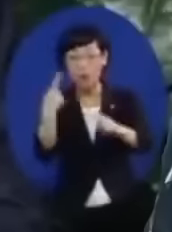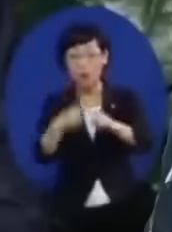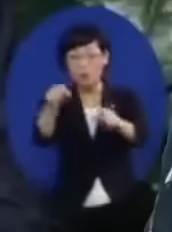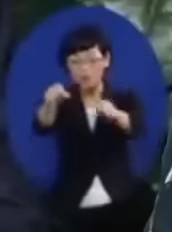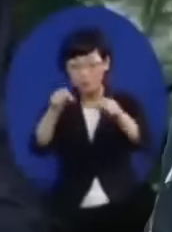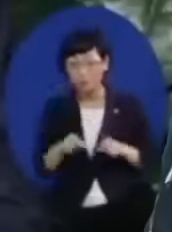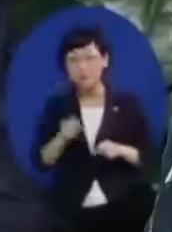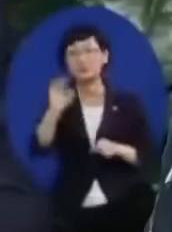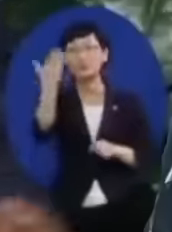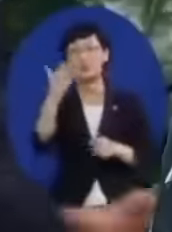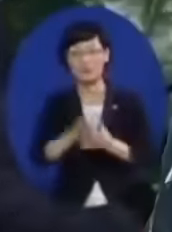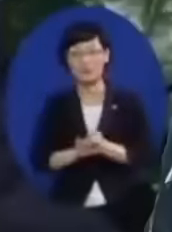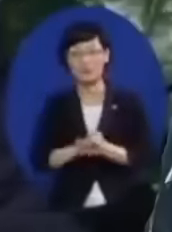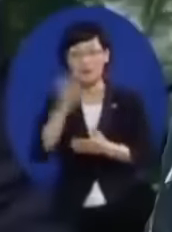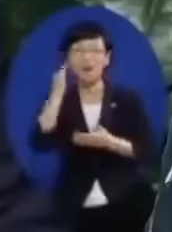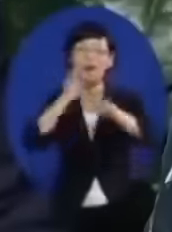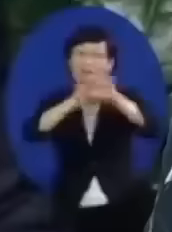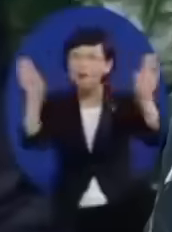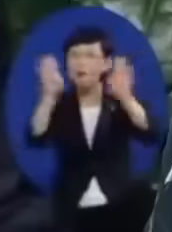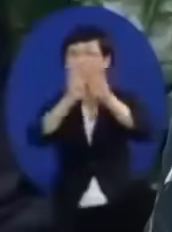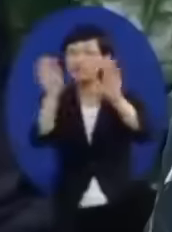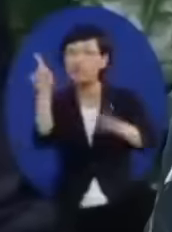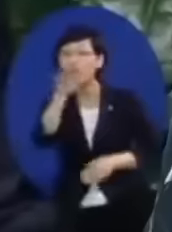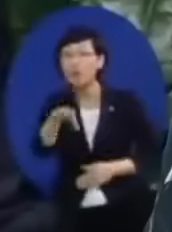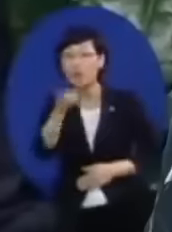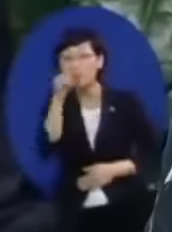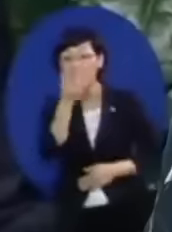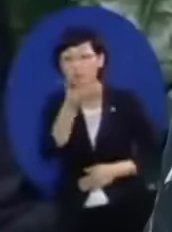것입니다. 그럼 하늘 문이 어디에 있습니까?